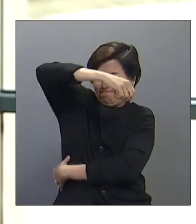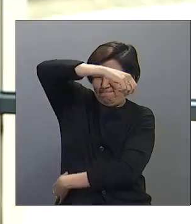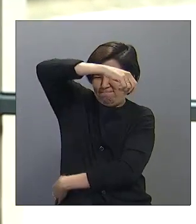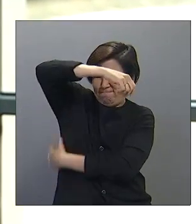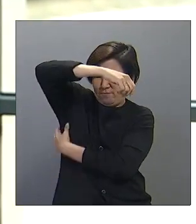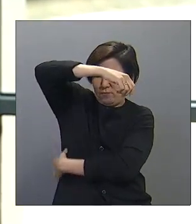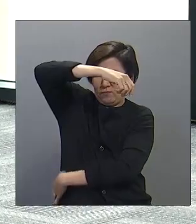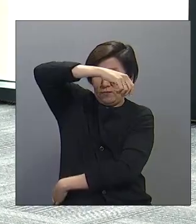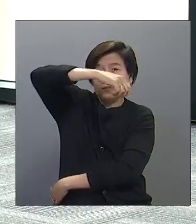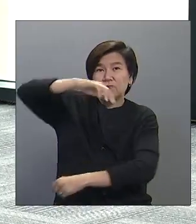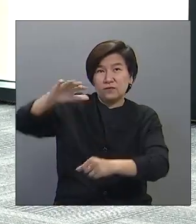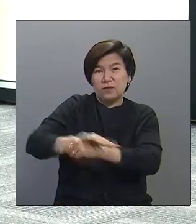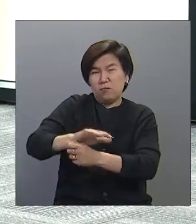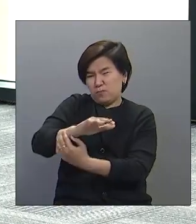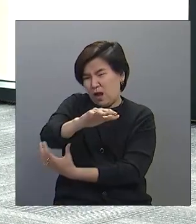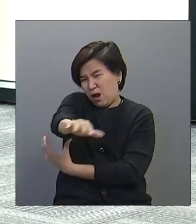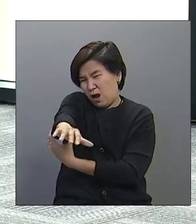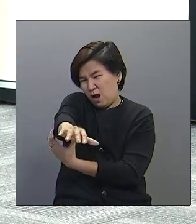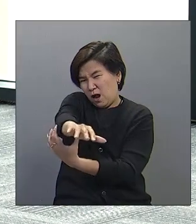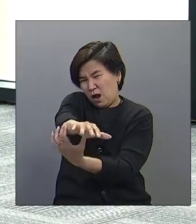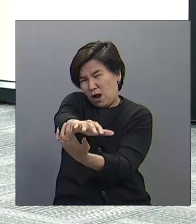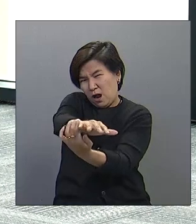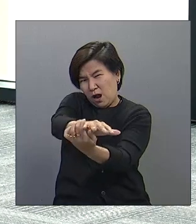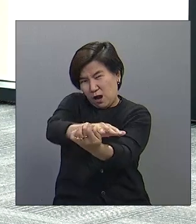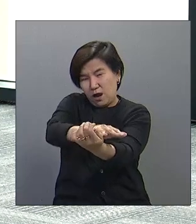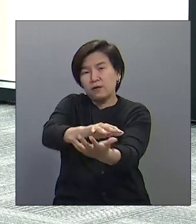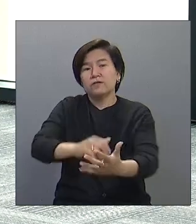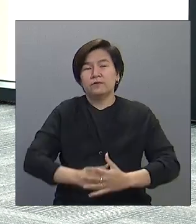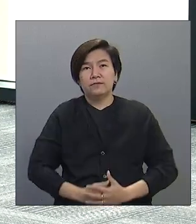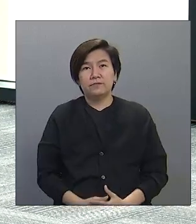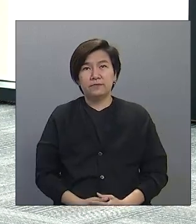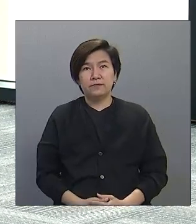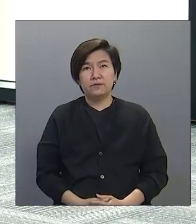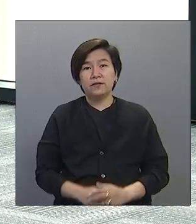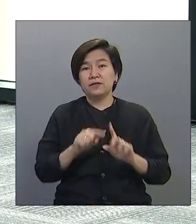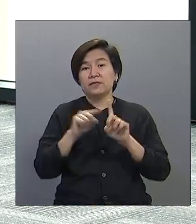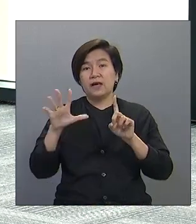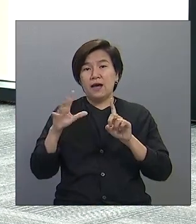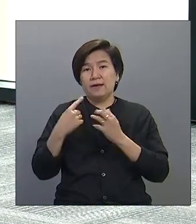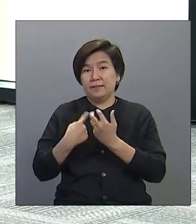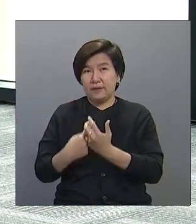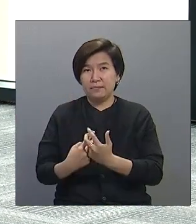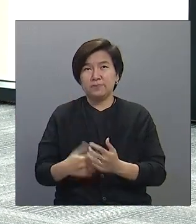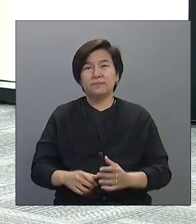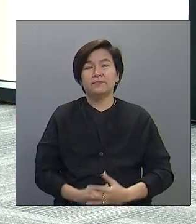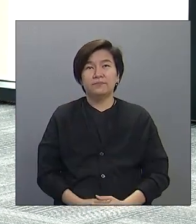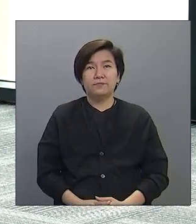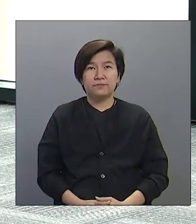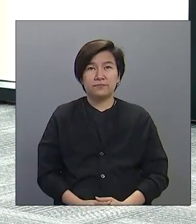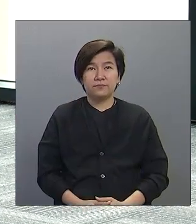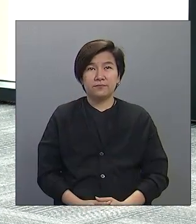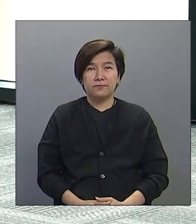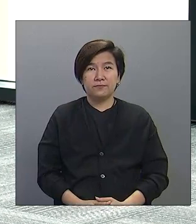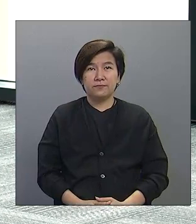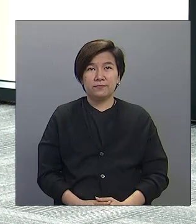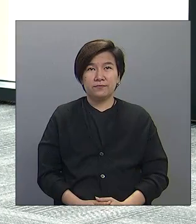ค่ะค้างไว้5วินาทีเหมือนเดิมนะคะแล้วเราค่อยๆกลับมาตรงกลางตัวตรงและ